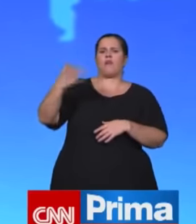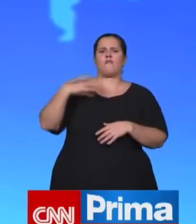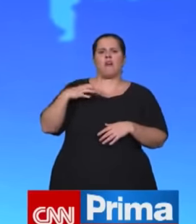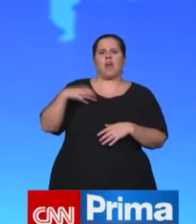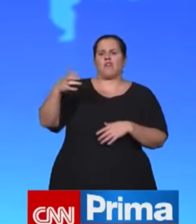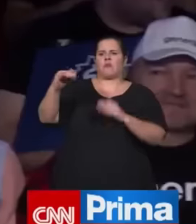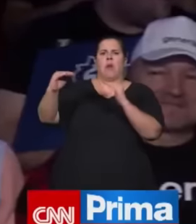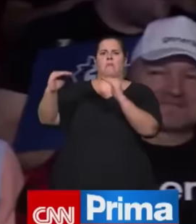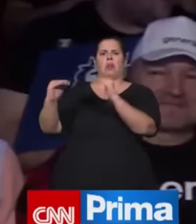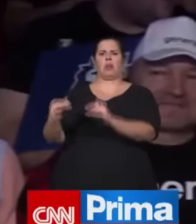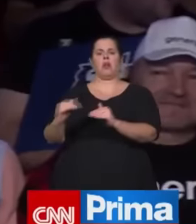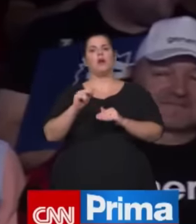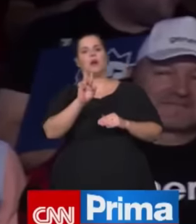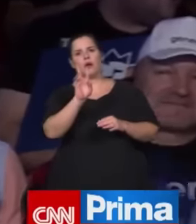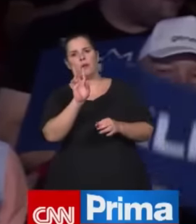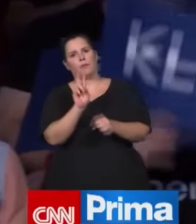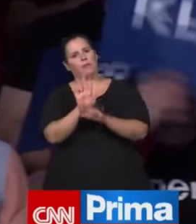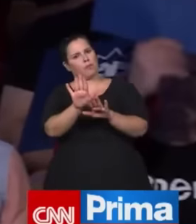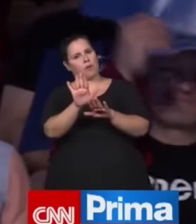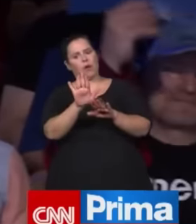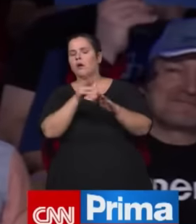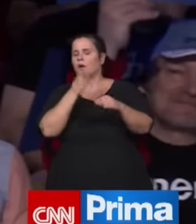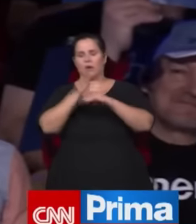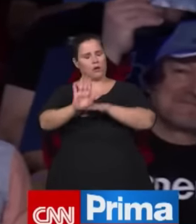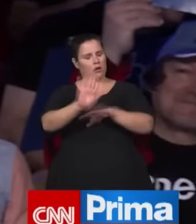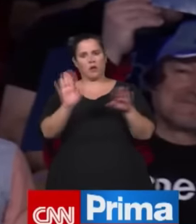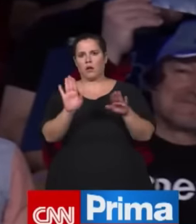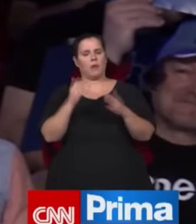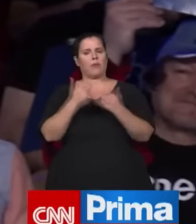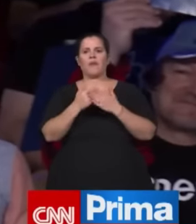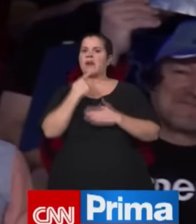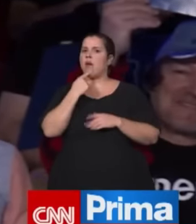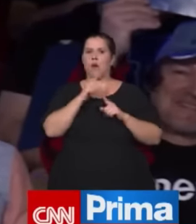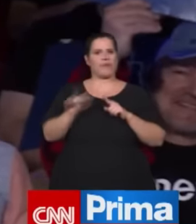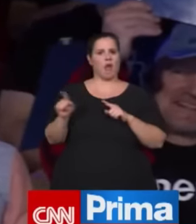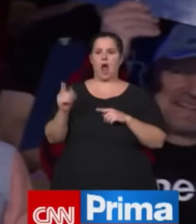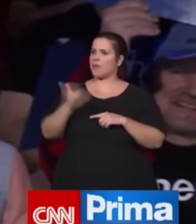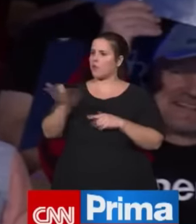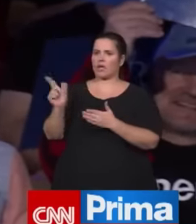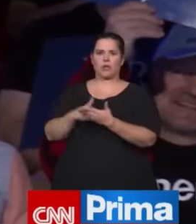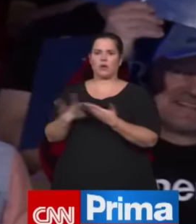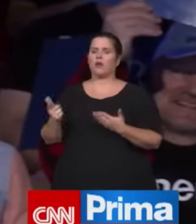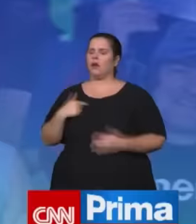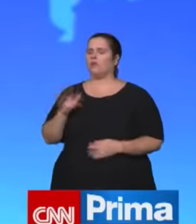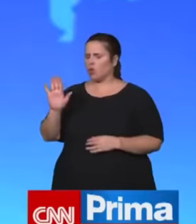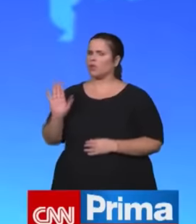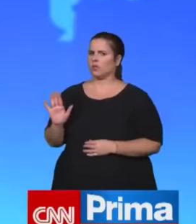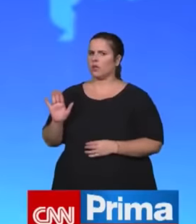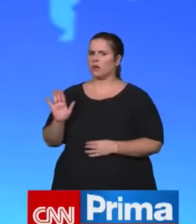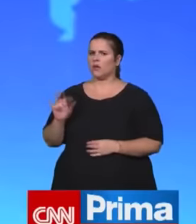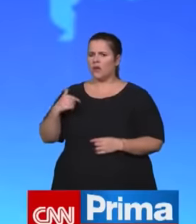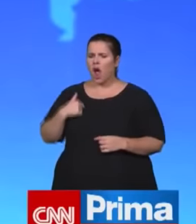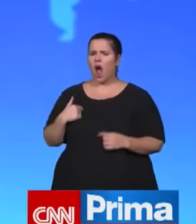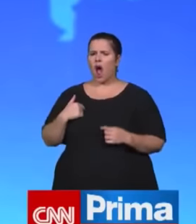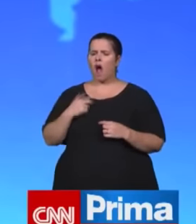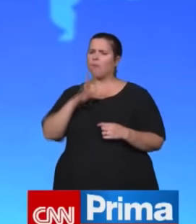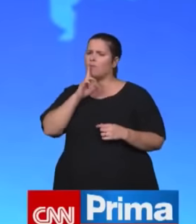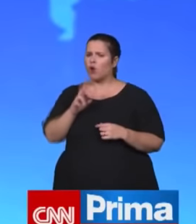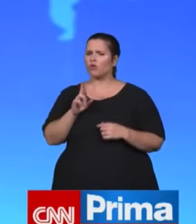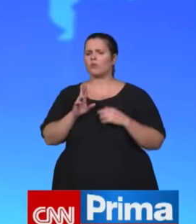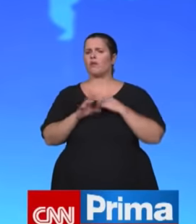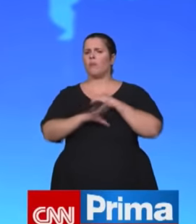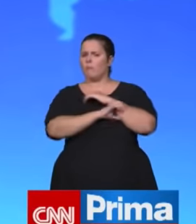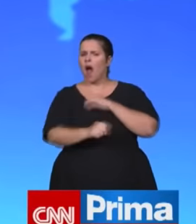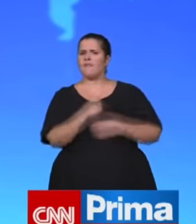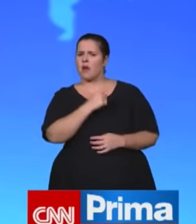spodina. Oni urážej, já si vyprosím, já si vyprosím, aby pan Pavel